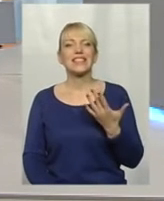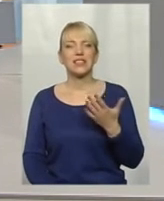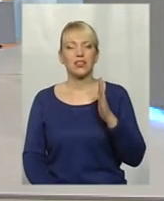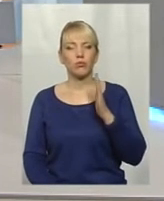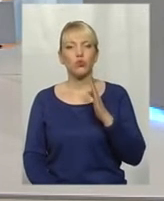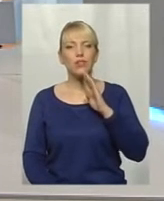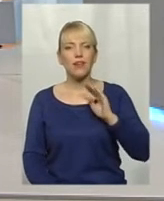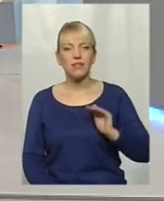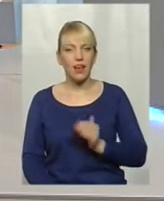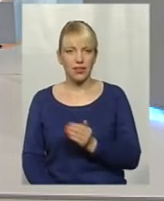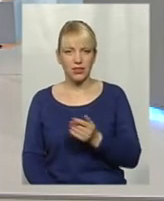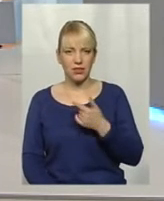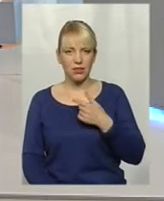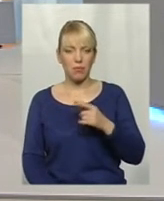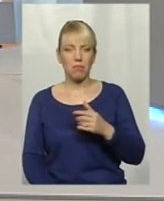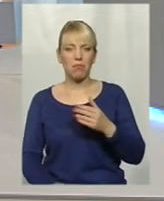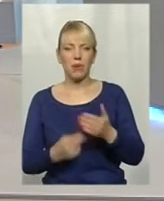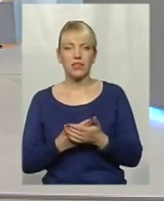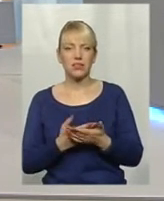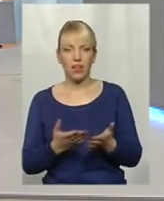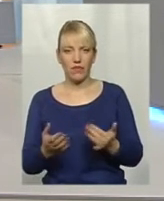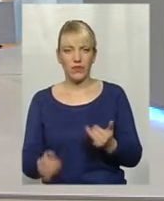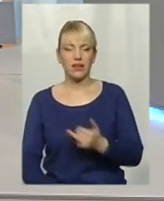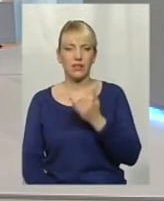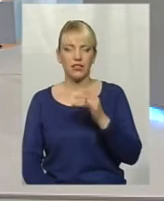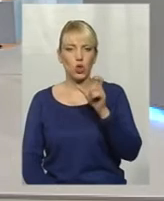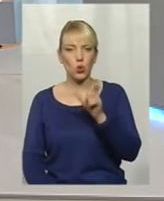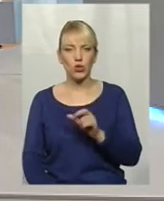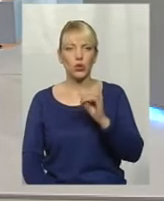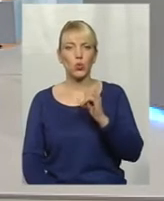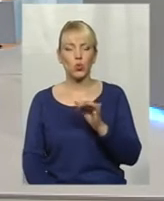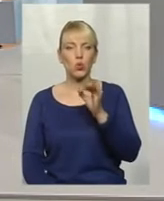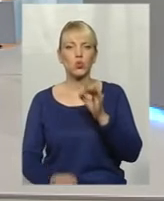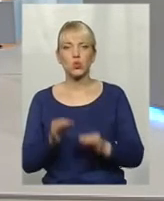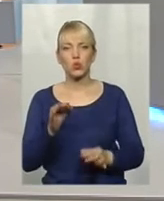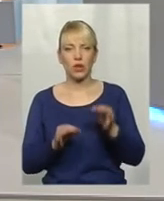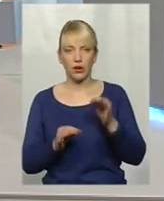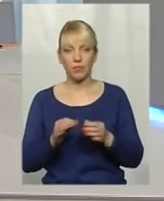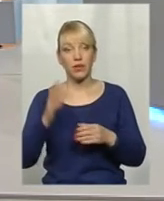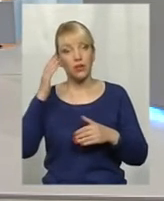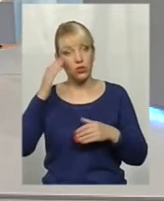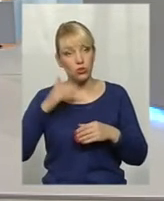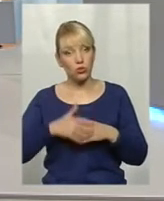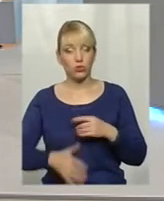будуть представлені інтереси людини у судах. Зрозуміло,